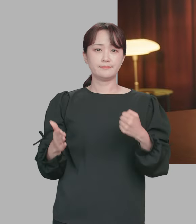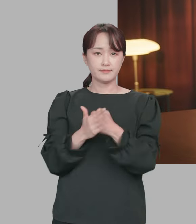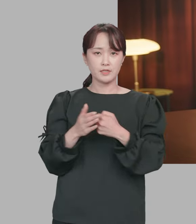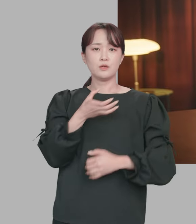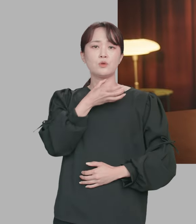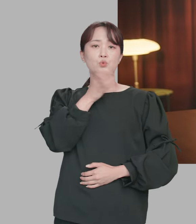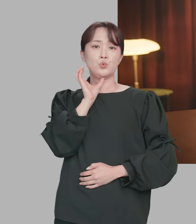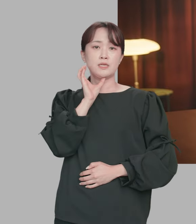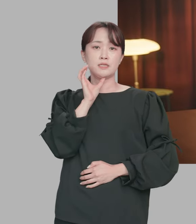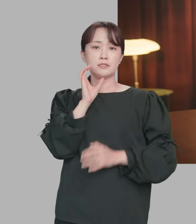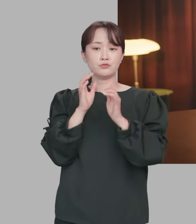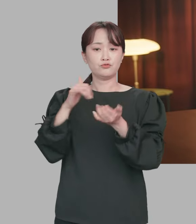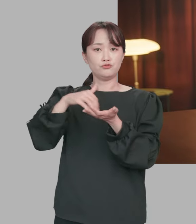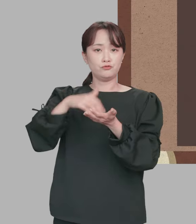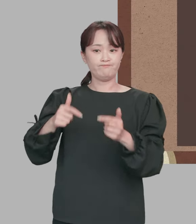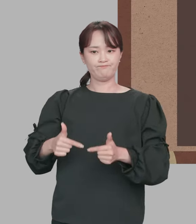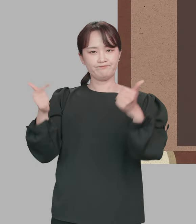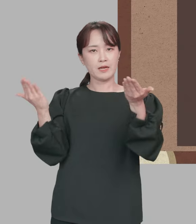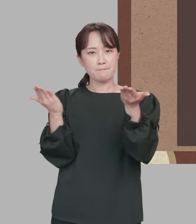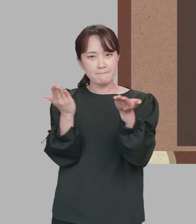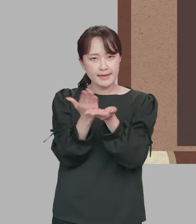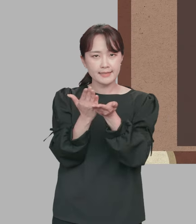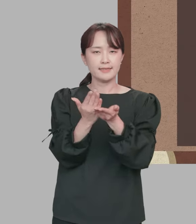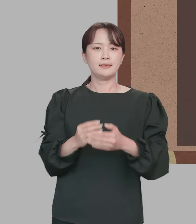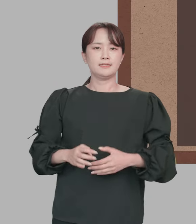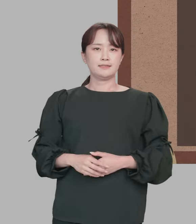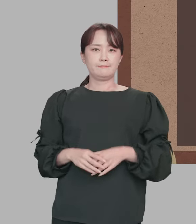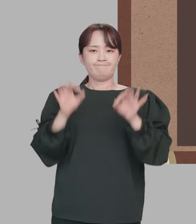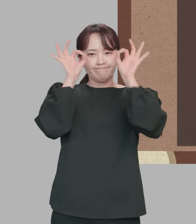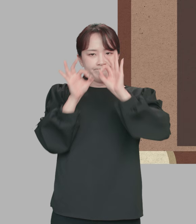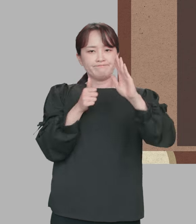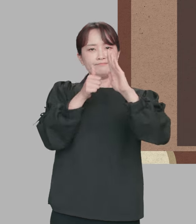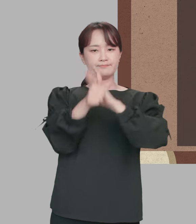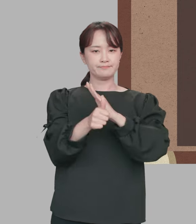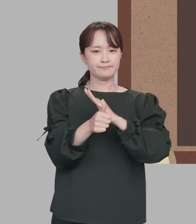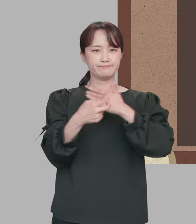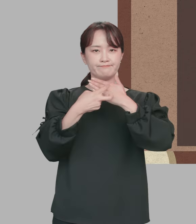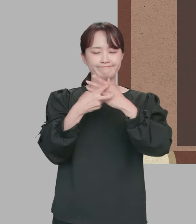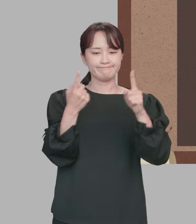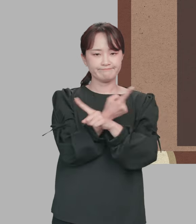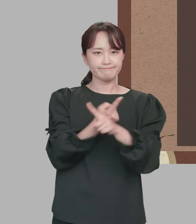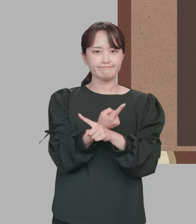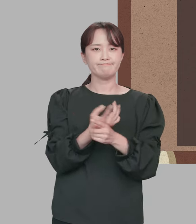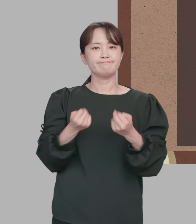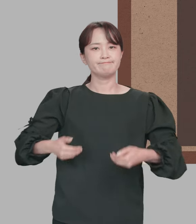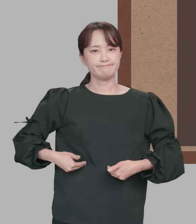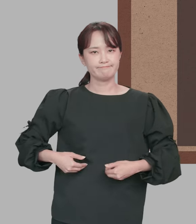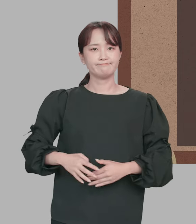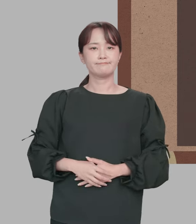따라서 노인 인구 증가에 발맞춰 재택의료 등 찾아가는 치료의 형태가 더 많이 필요하게 될